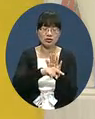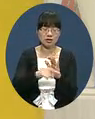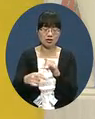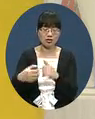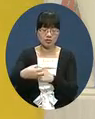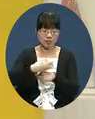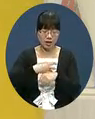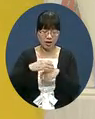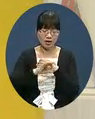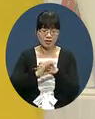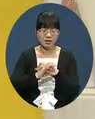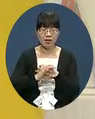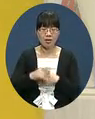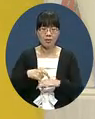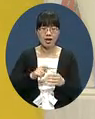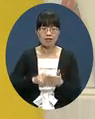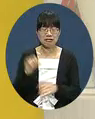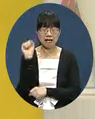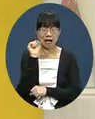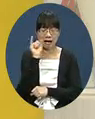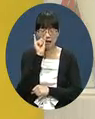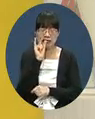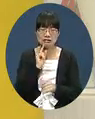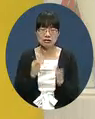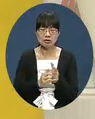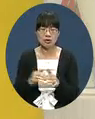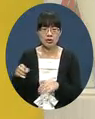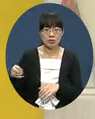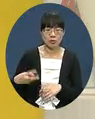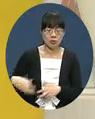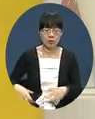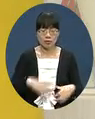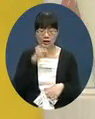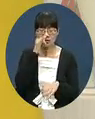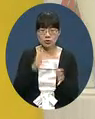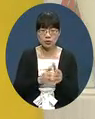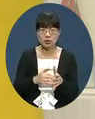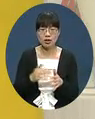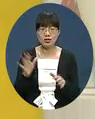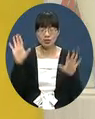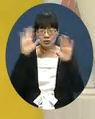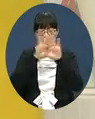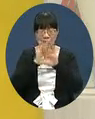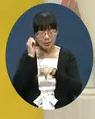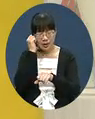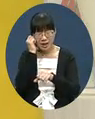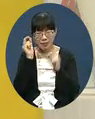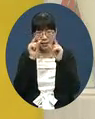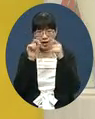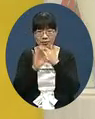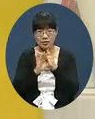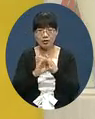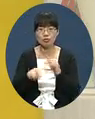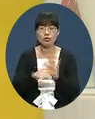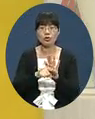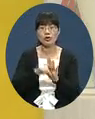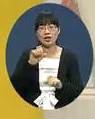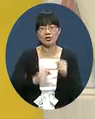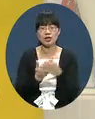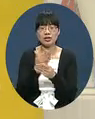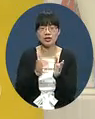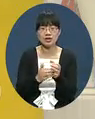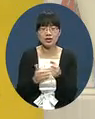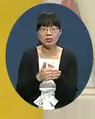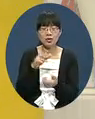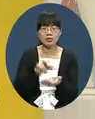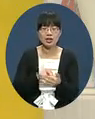그렇기 때문에 그리고 또 가려우면 잠 못 자면 아까 말씀드린 것처럼 여러 가지 부작용들이 좀 생기게 되거든요. 그래서 보통 문제 행동이 다른 아이들에